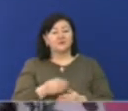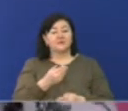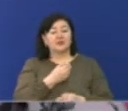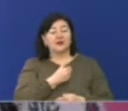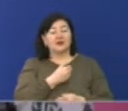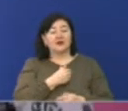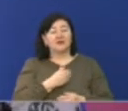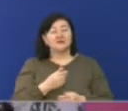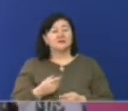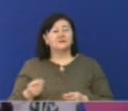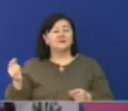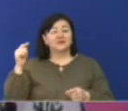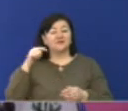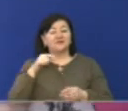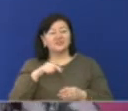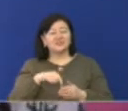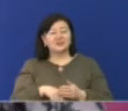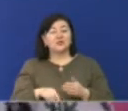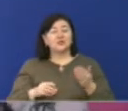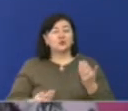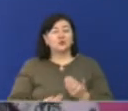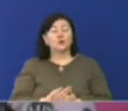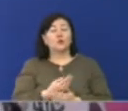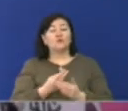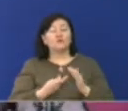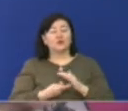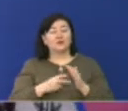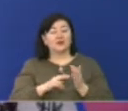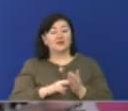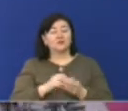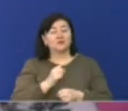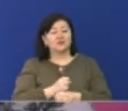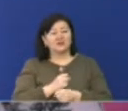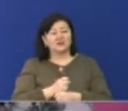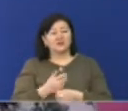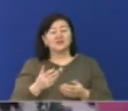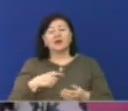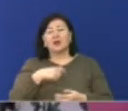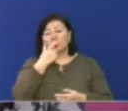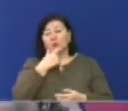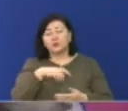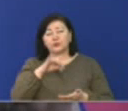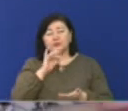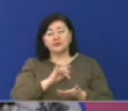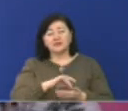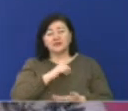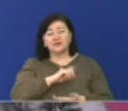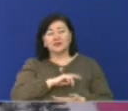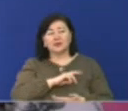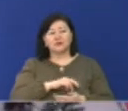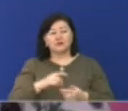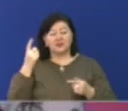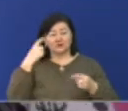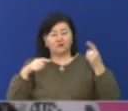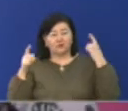работы именно в этнокультурную деятельность. Скорее всего, проектную деятельность, потому что в основном этнокультурные центры работают, это творчество, мы